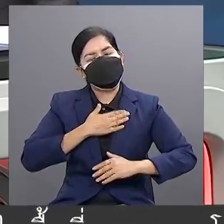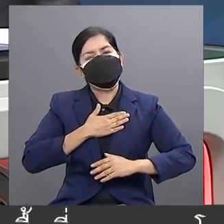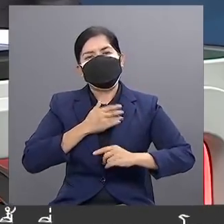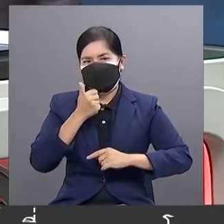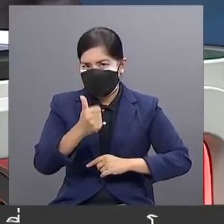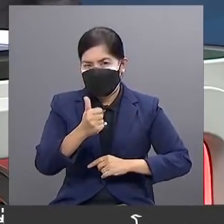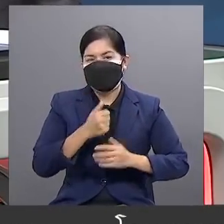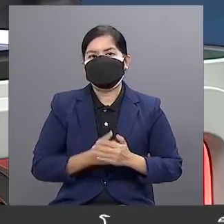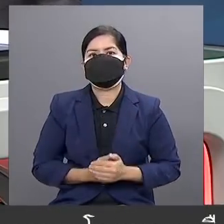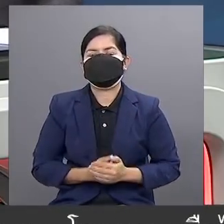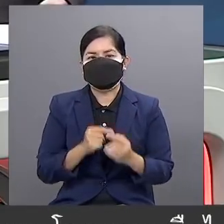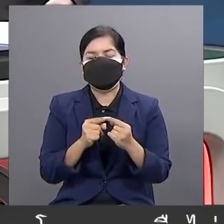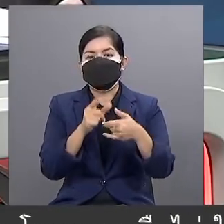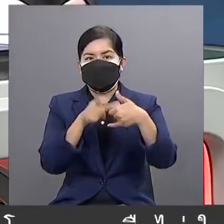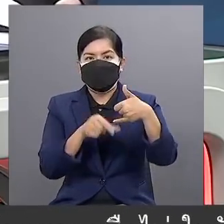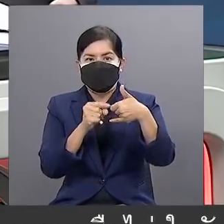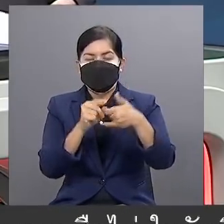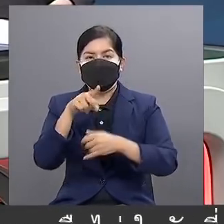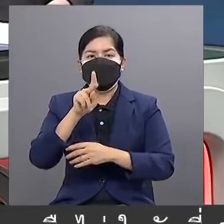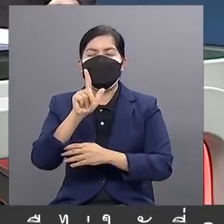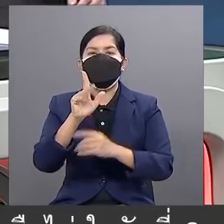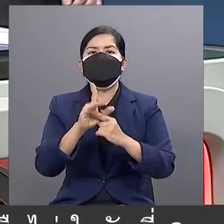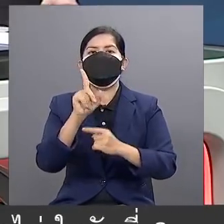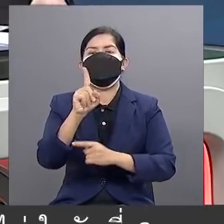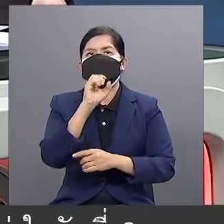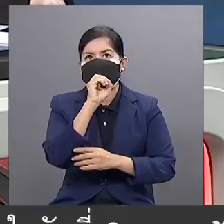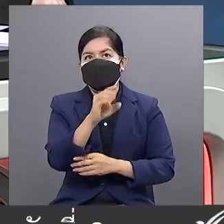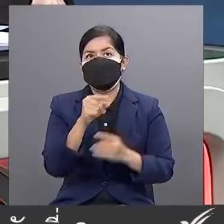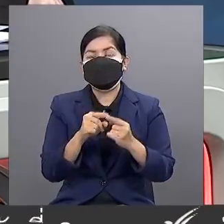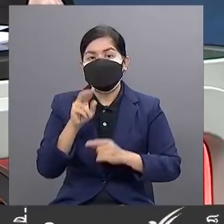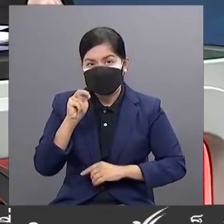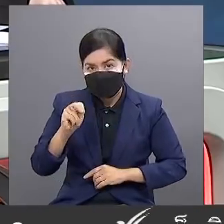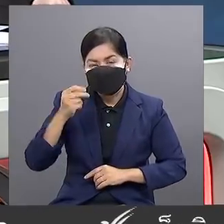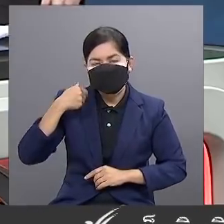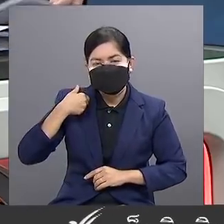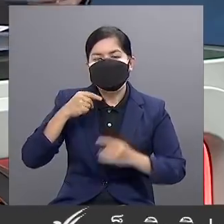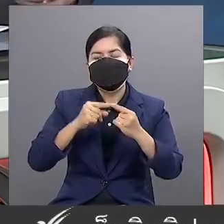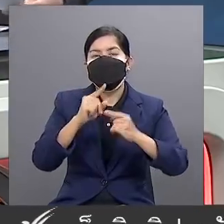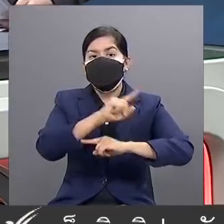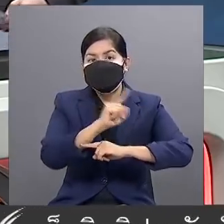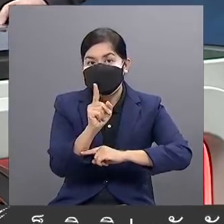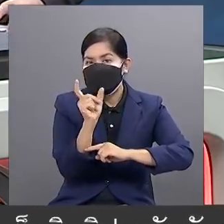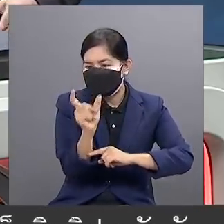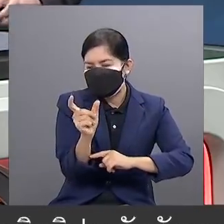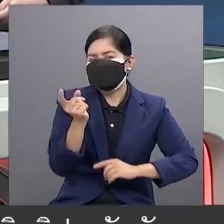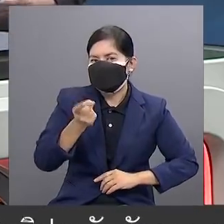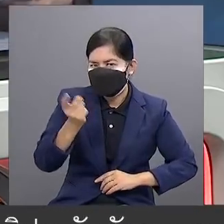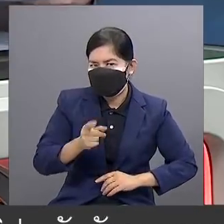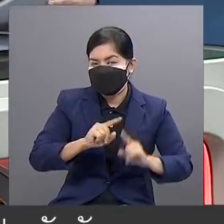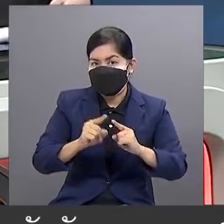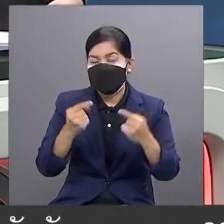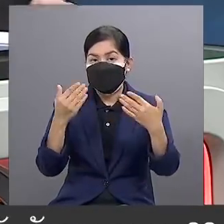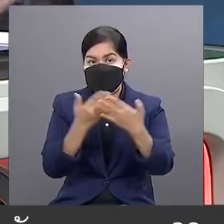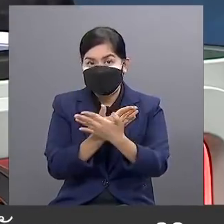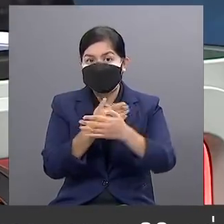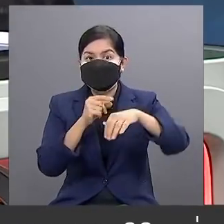คุหมอสุระก็ยืนยันว่า นัดเนี่ยจะเป็นนัดเดิมเพีงแต่เปลี่ยนสถานที่ฉีด แต่ถาคผชมมีทุระในวันนัดเด